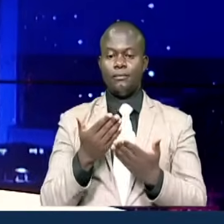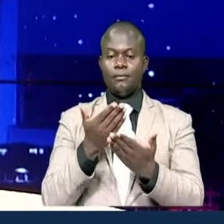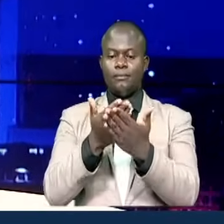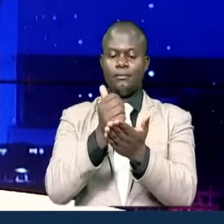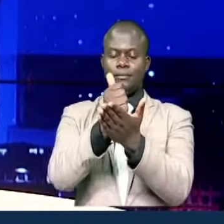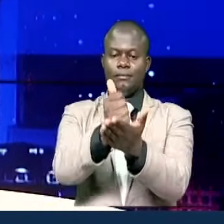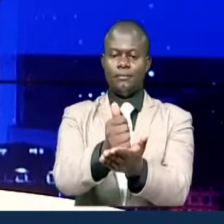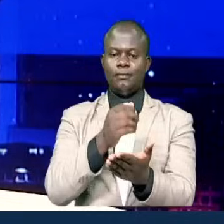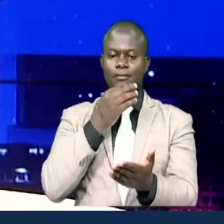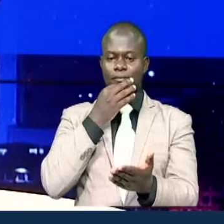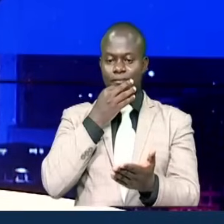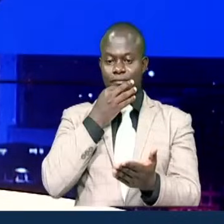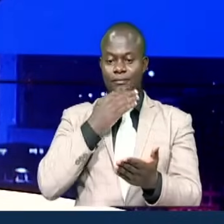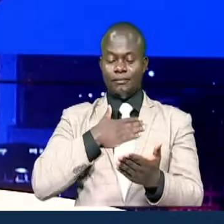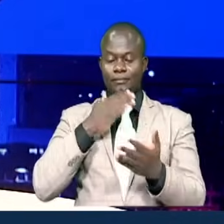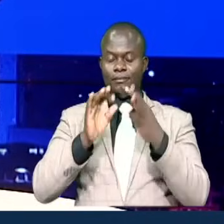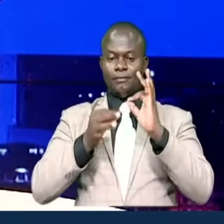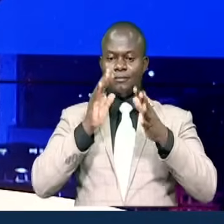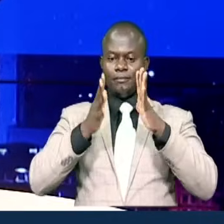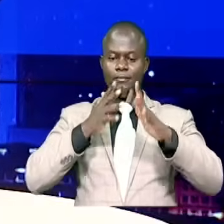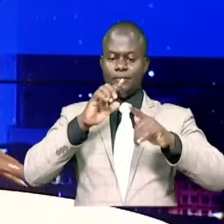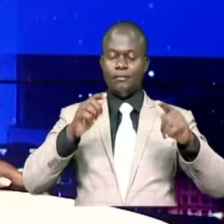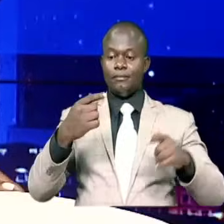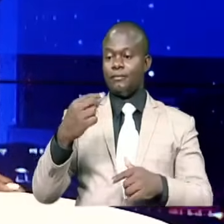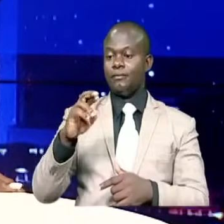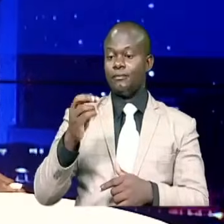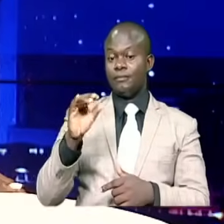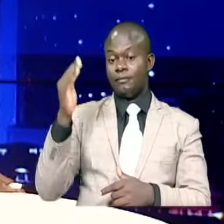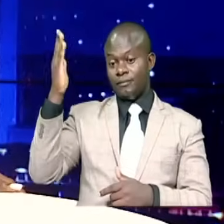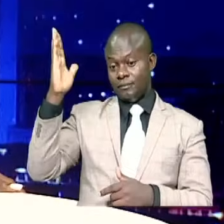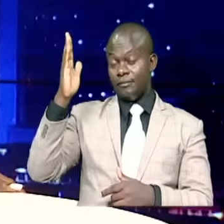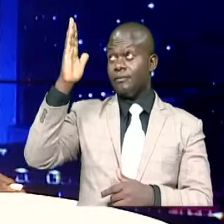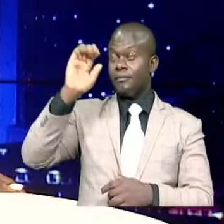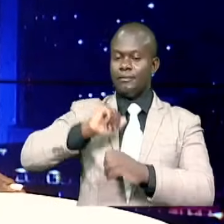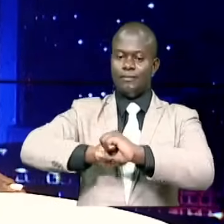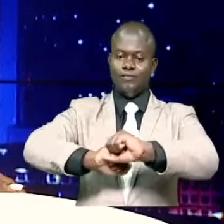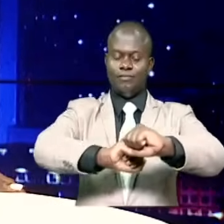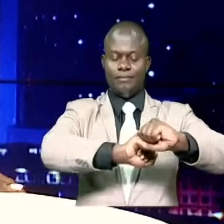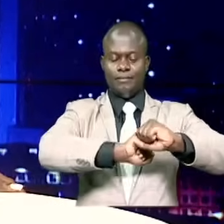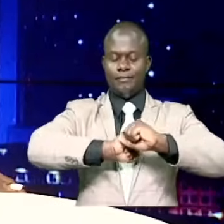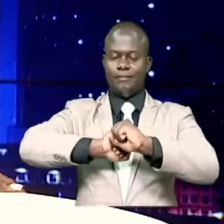mfashijwe na Fidel Idizayimbuto, Ngendi Gloria, Mukamabano. Imana ibarinde.